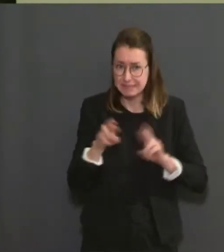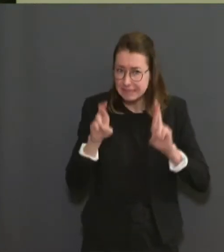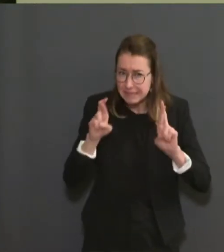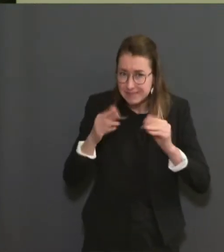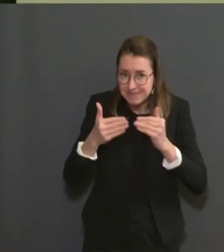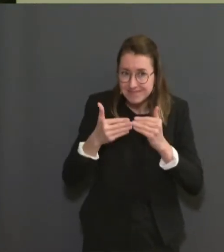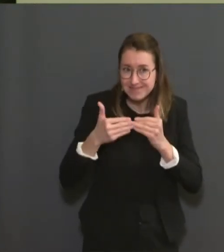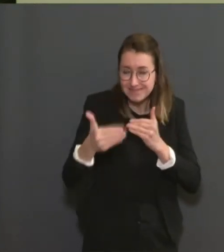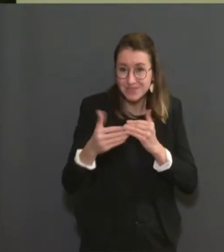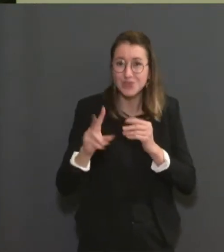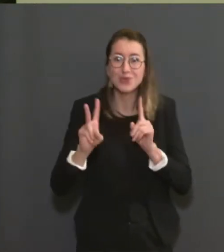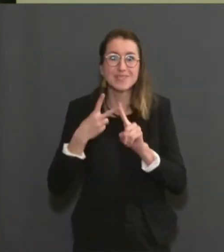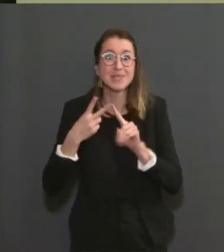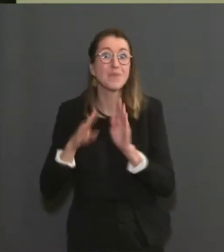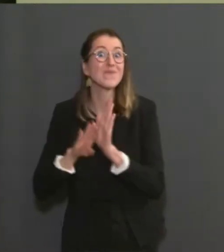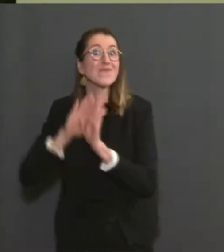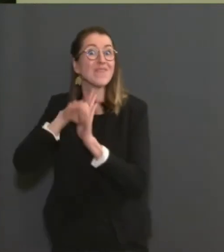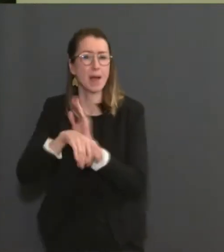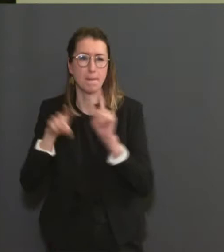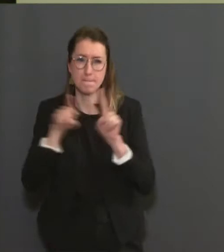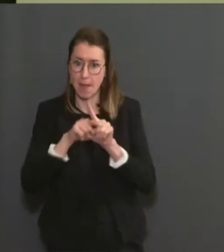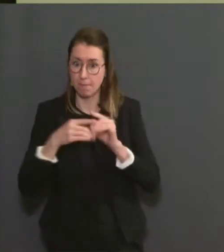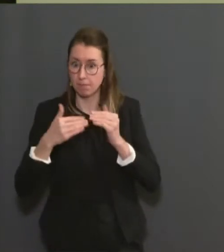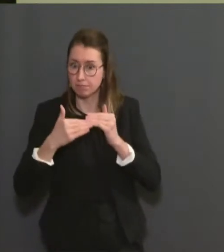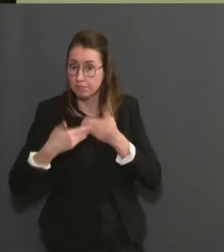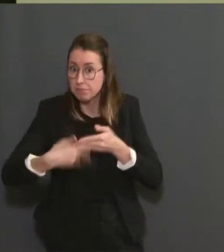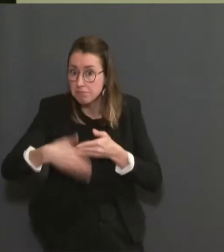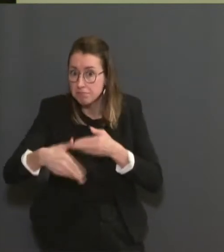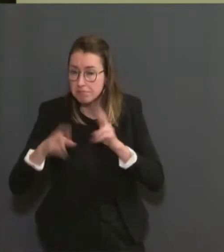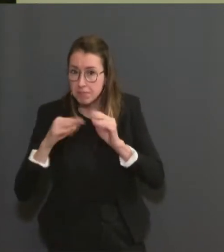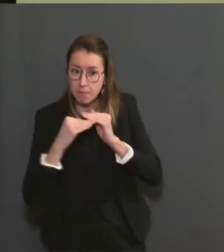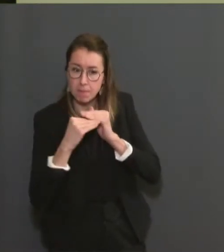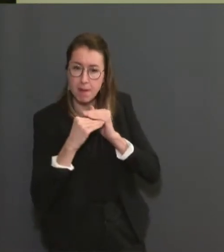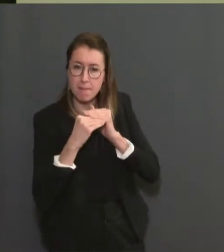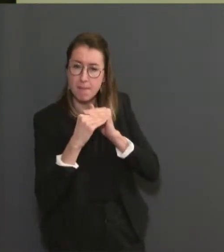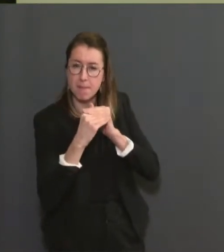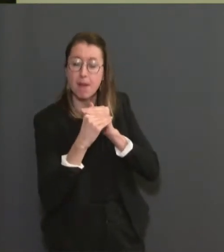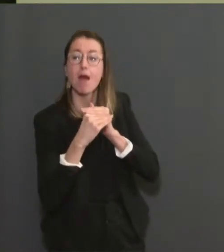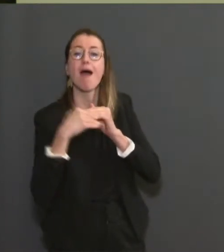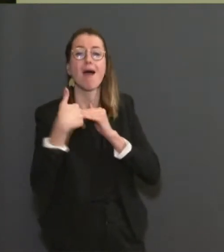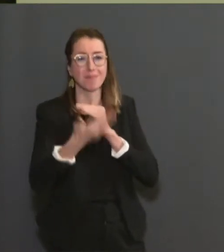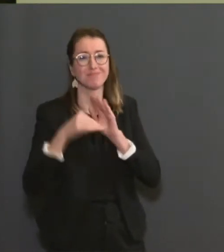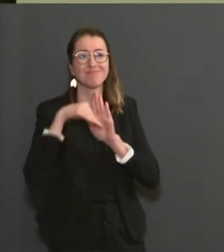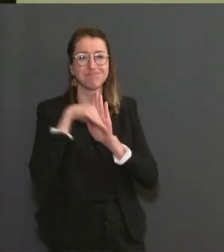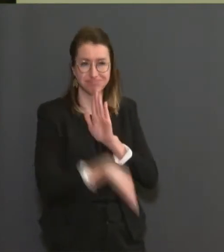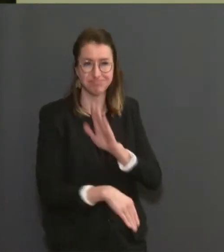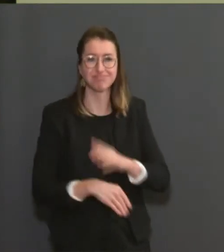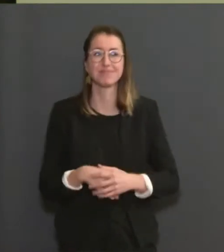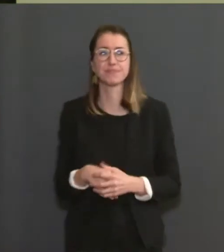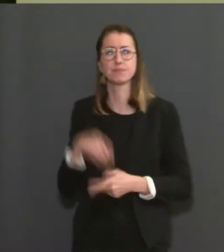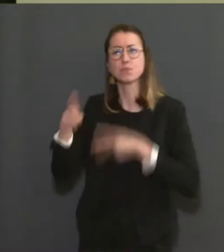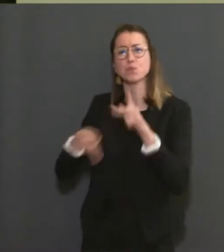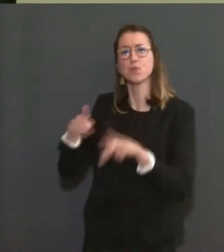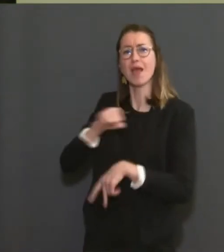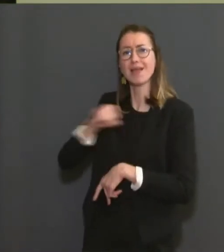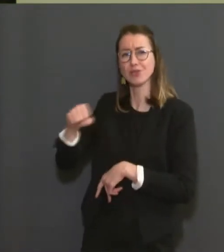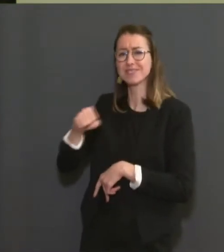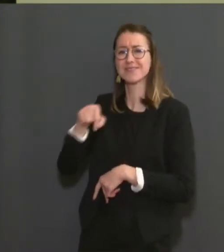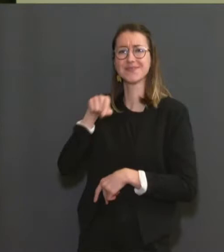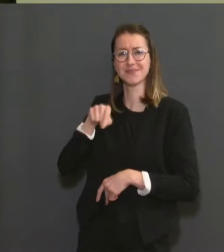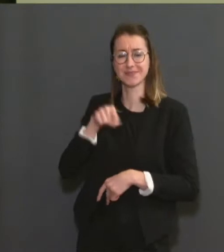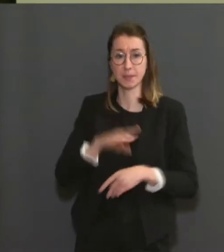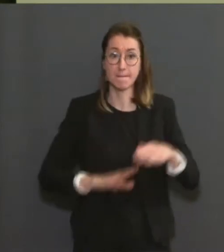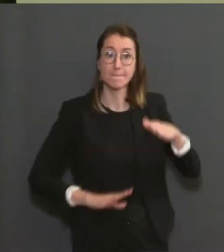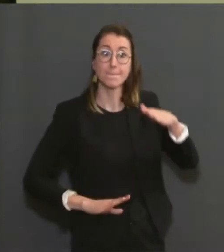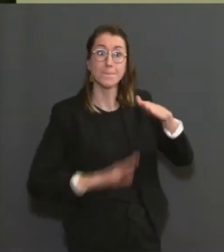partie-là de la courbe. Le pic d'occupation des soins intensifs, si rien ne change, sera donc probablement le